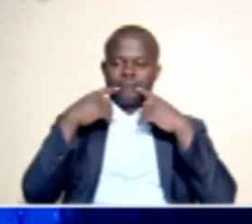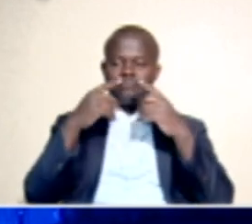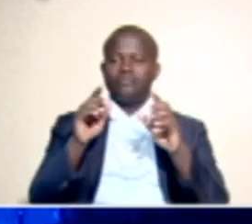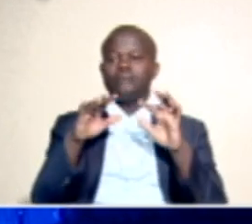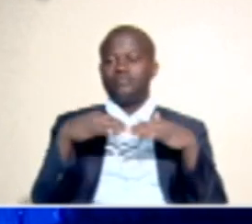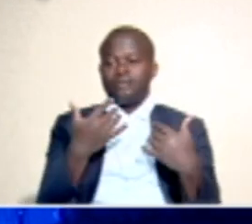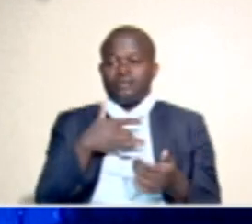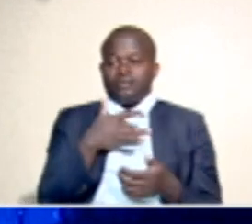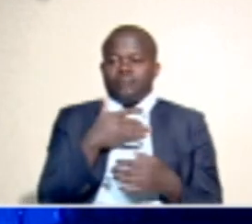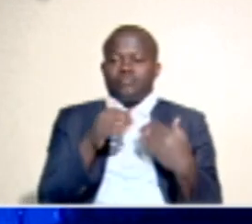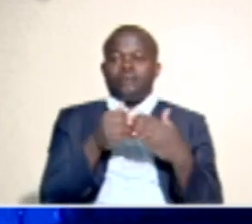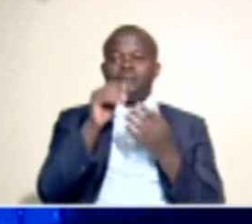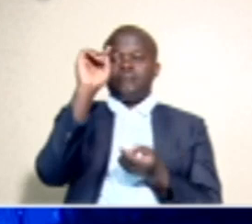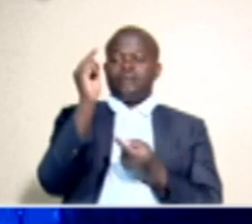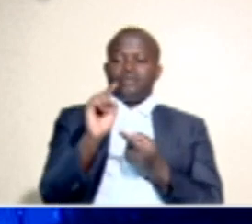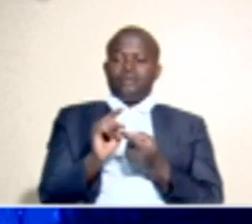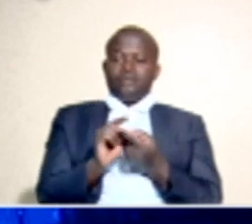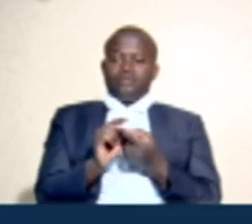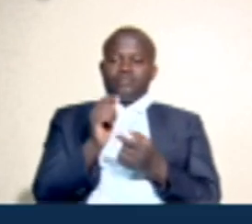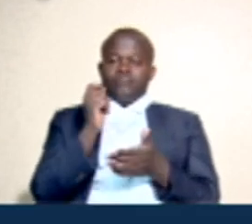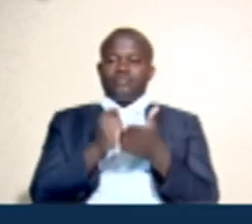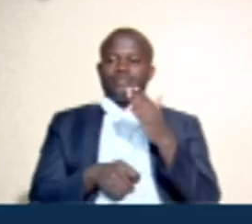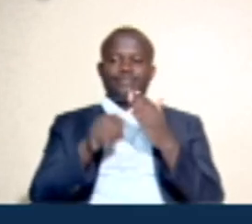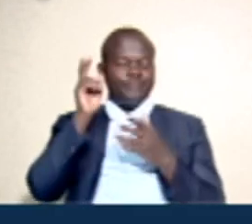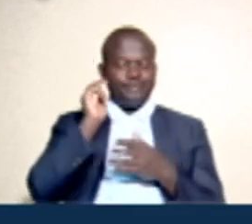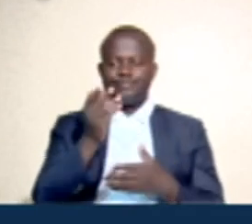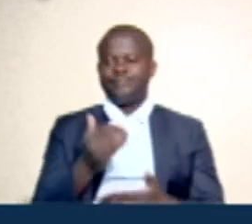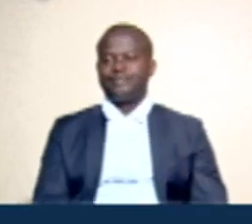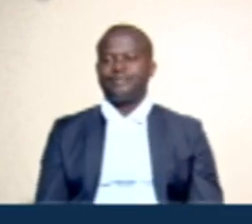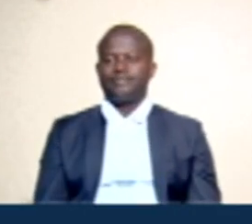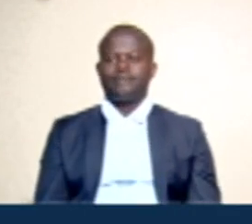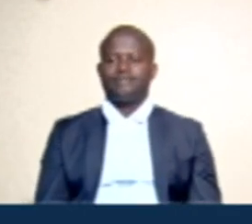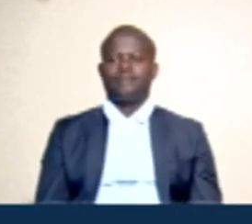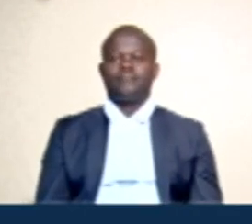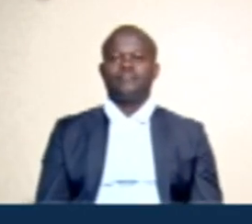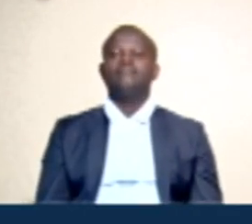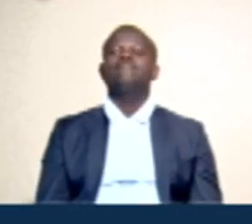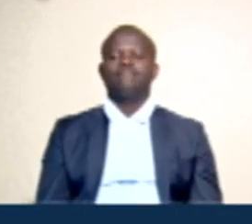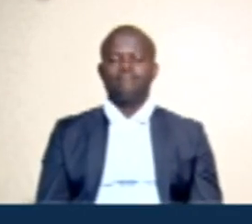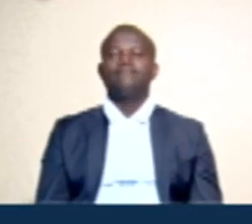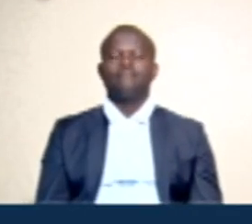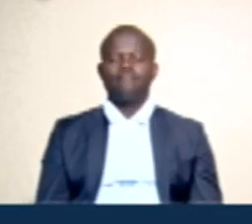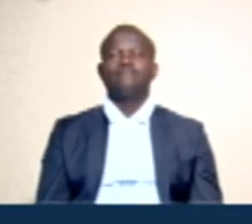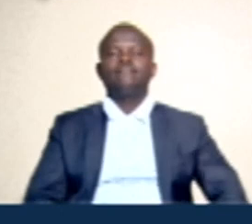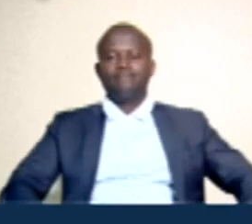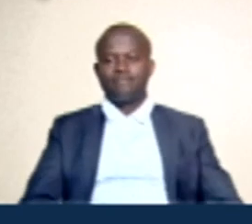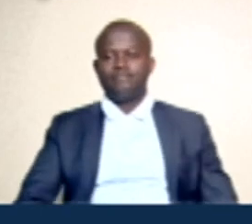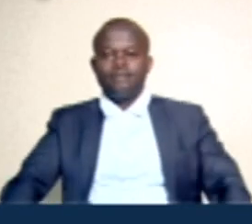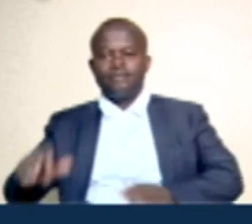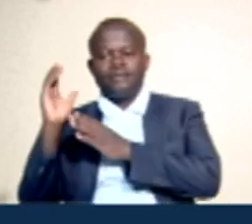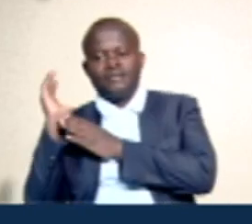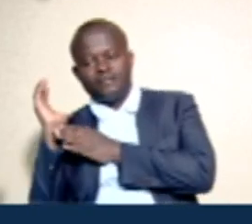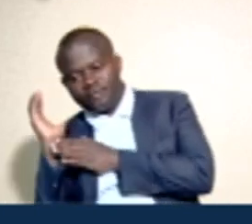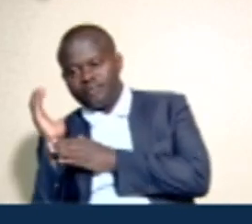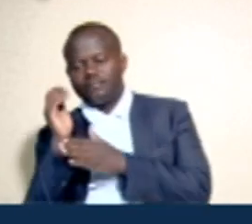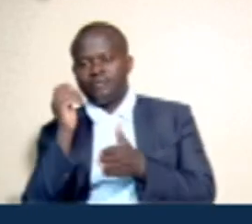uko bumva ibijyanye n'irigabanuka ry'imisoro. Reka tubakurikire. Cyaturemereraga urumva ni